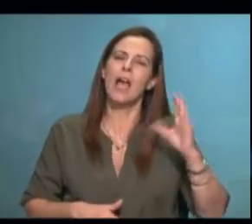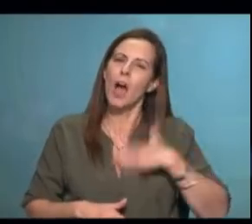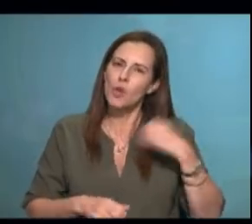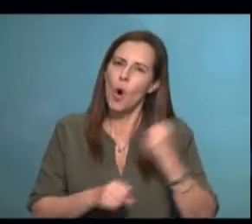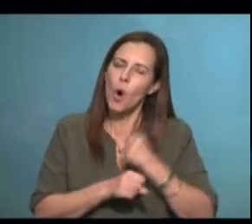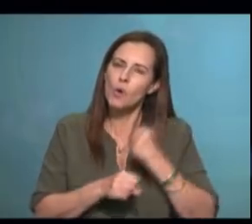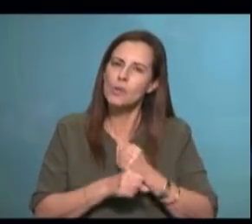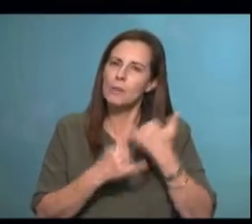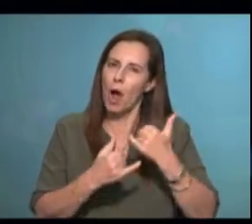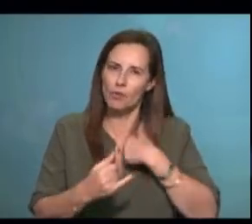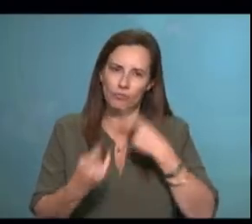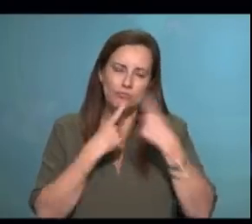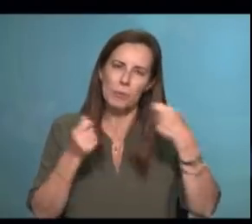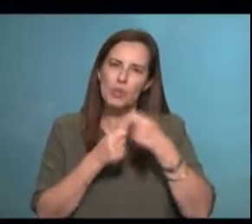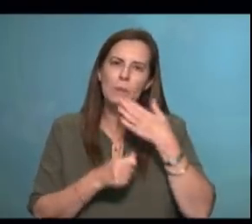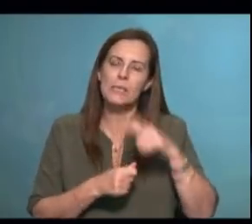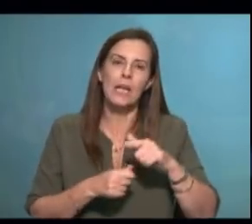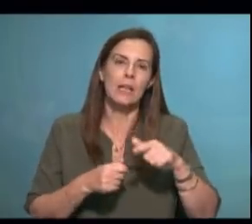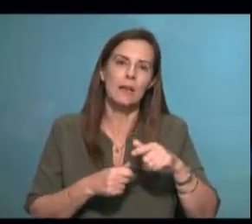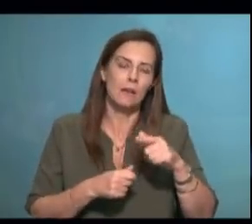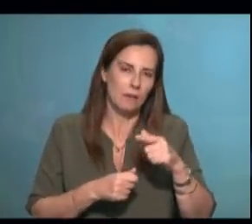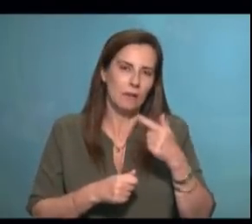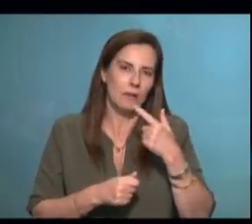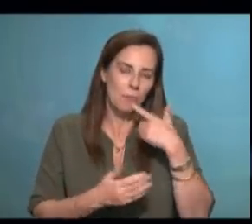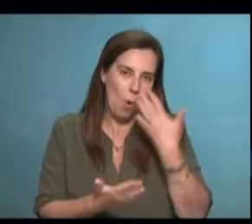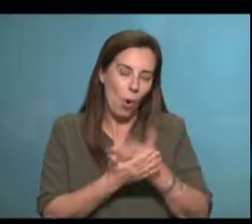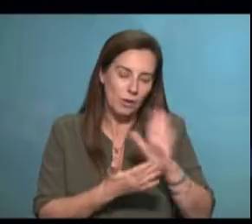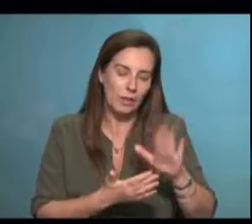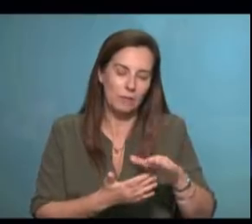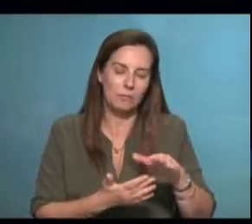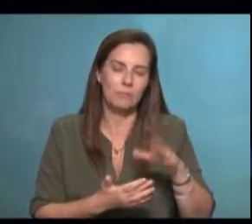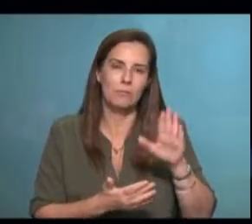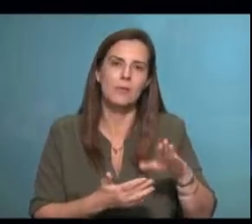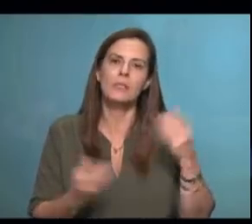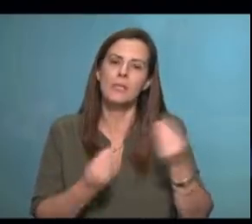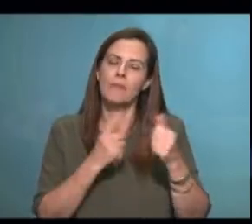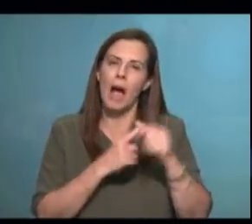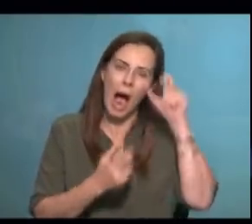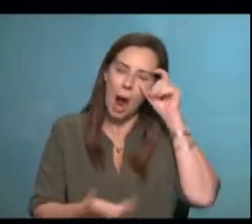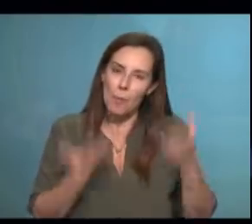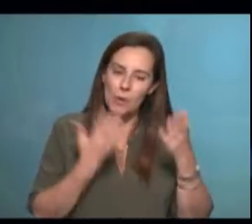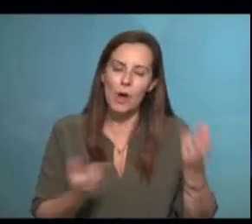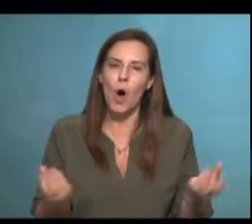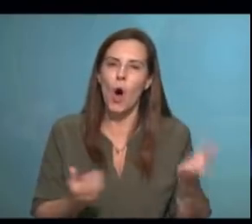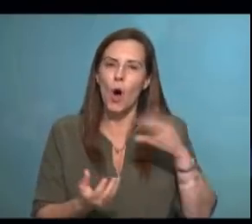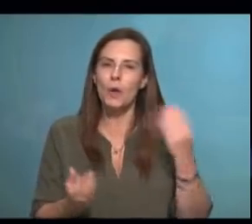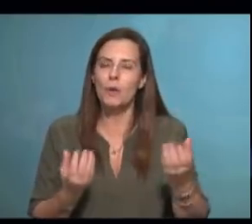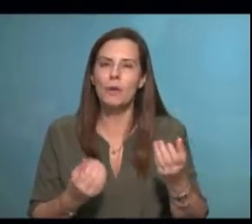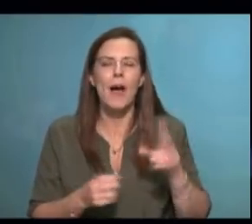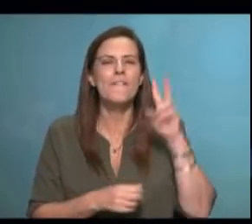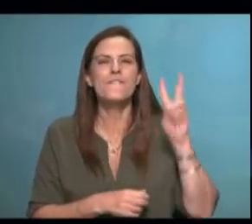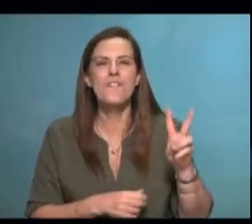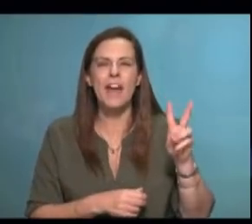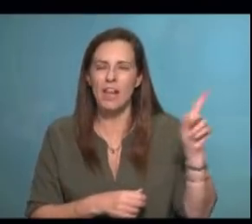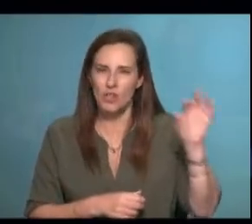מידע עכשיו עם ישראל, בזה מודיעים המנגנונים של אבו מאזן. זה פן אחד של אבו מאזן. הפן האחר של אבו מאזן זה הפתח של אבו